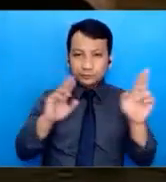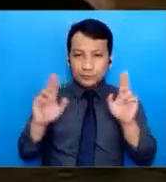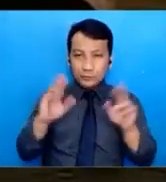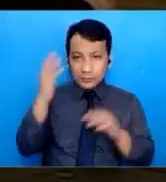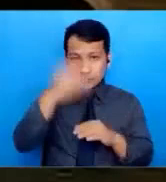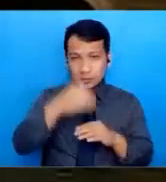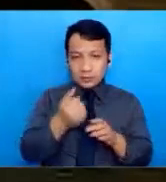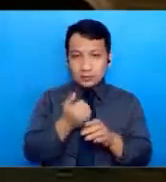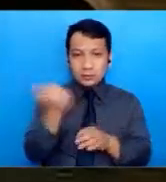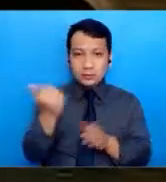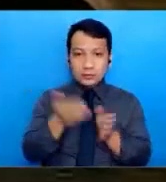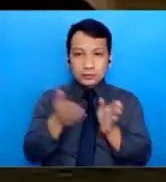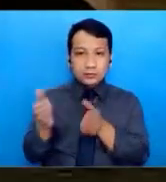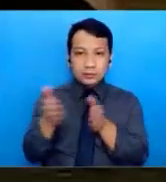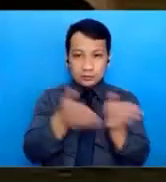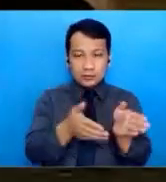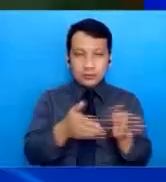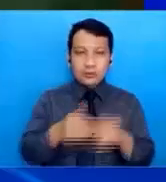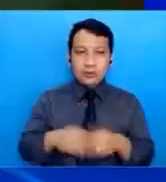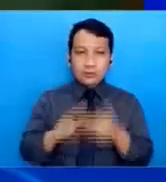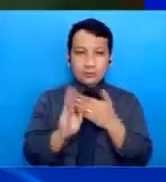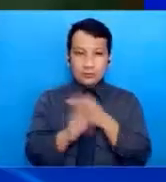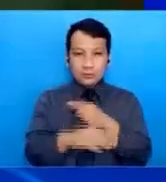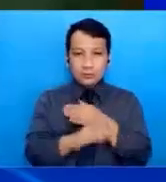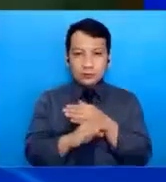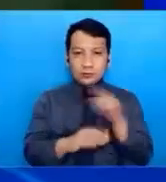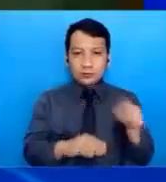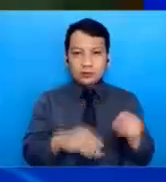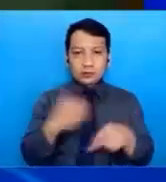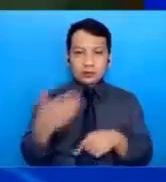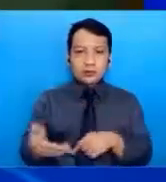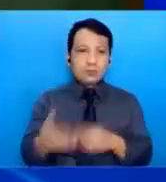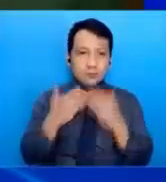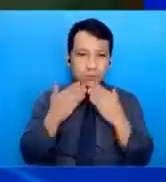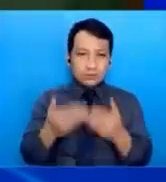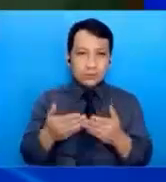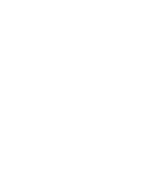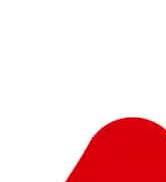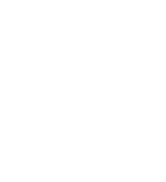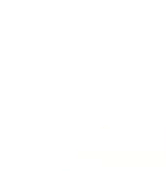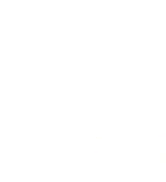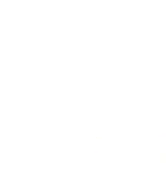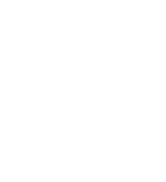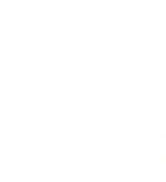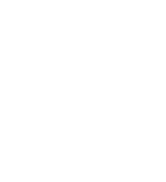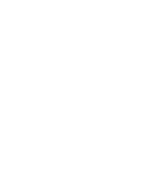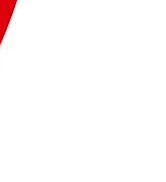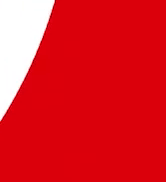alternatibong ruta. Balik sa inyo. Maraming salamat, JC Cosico.